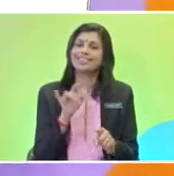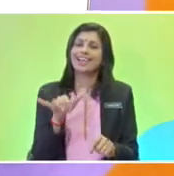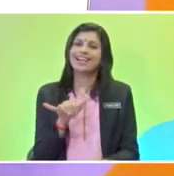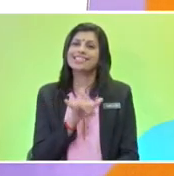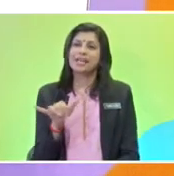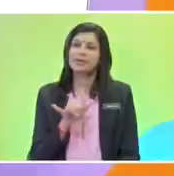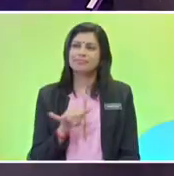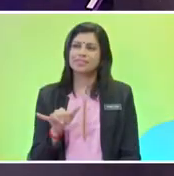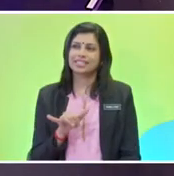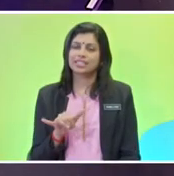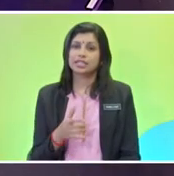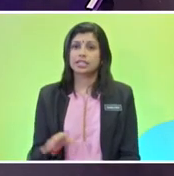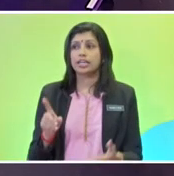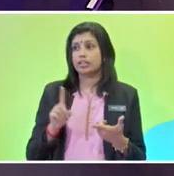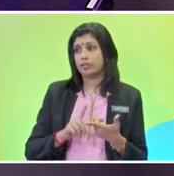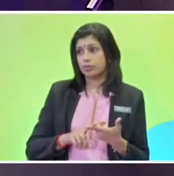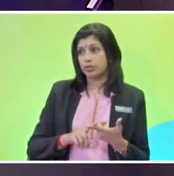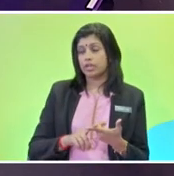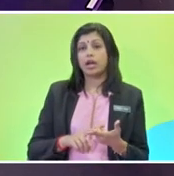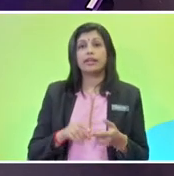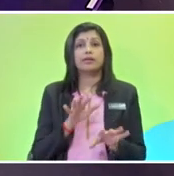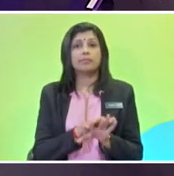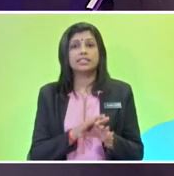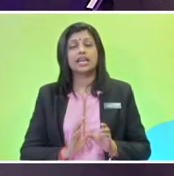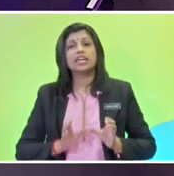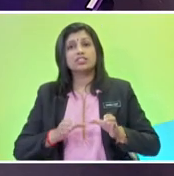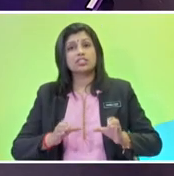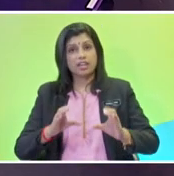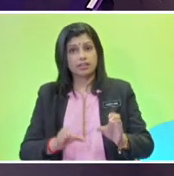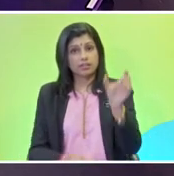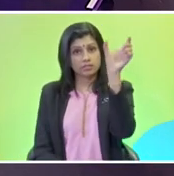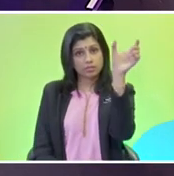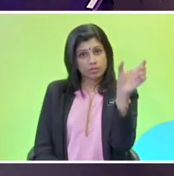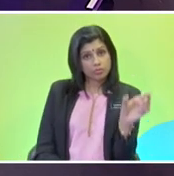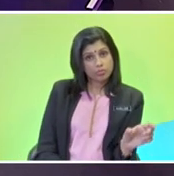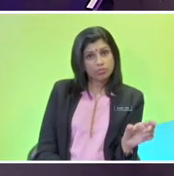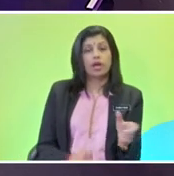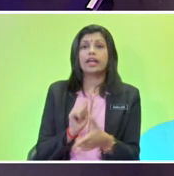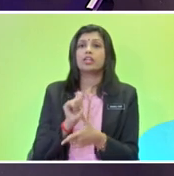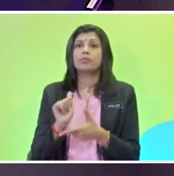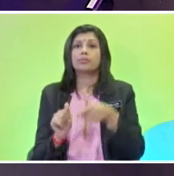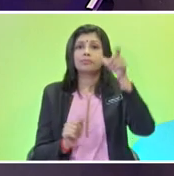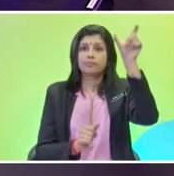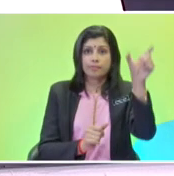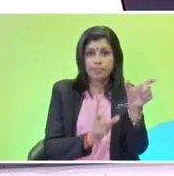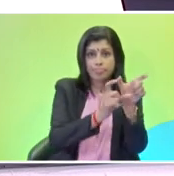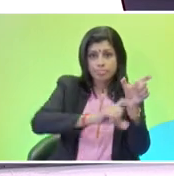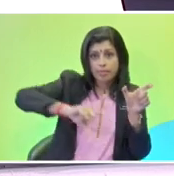ni? Ada yang kira terus dan juga kira satu-satu. Tak ada masalah. Okey,